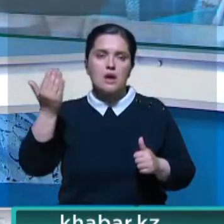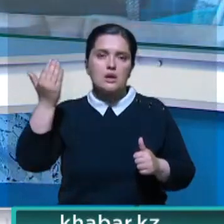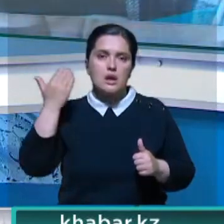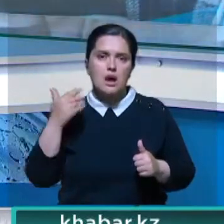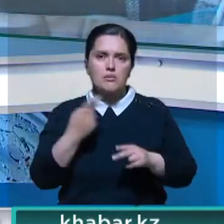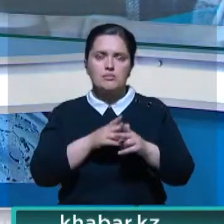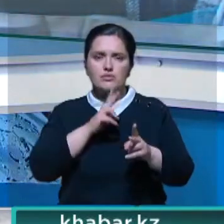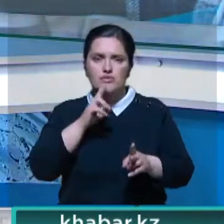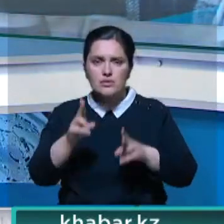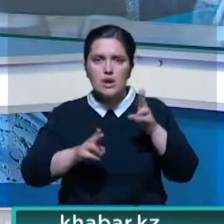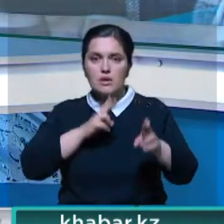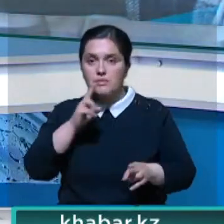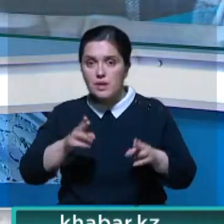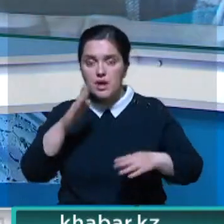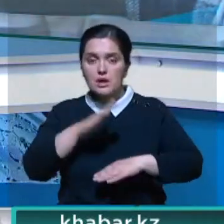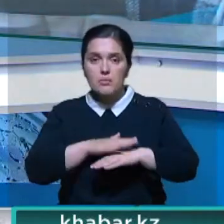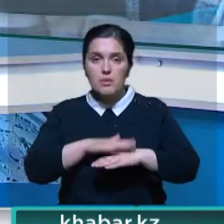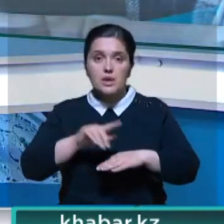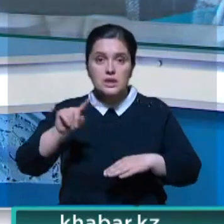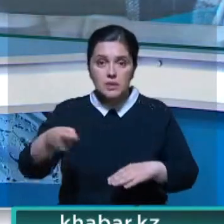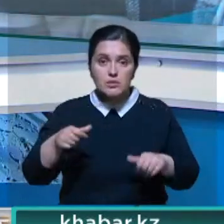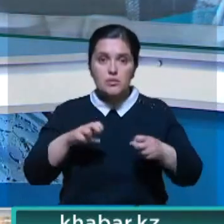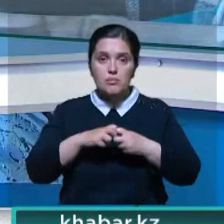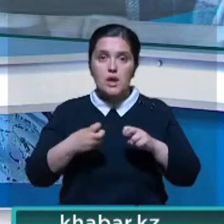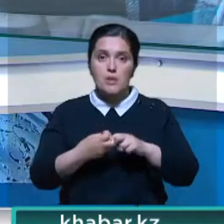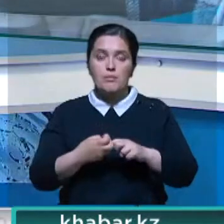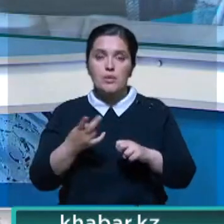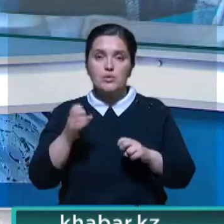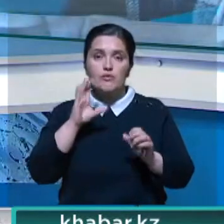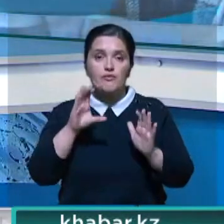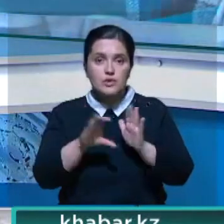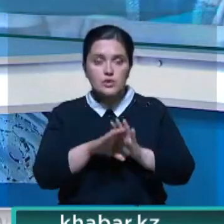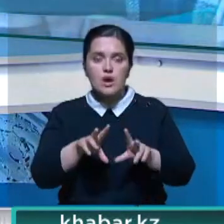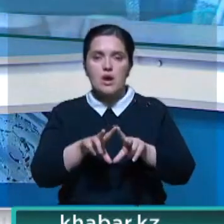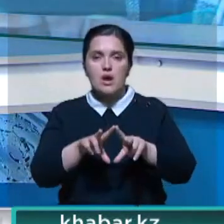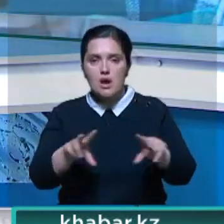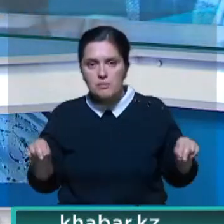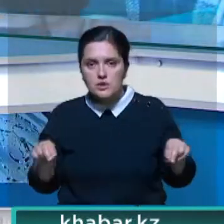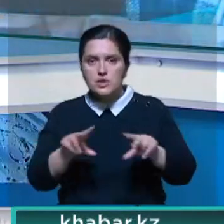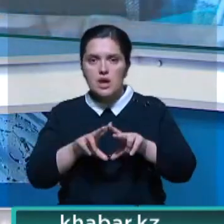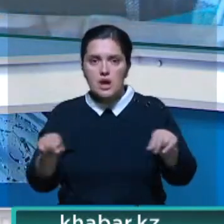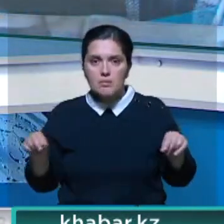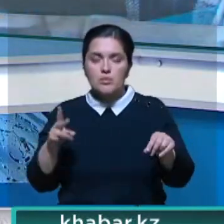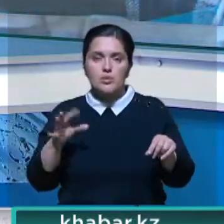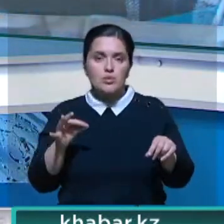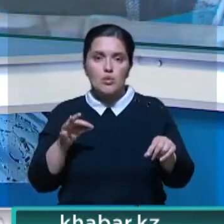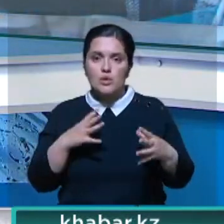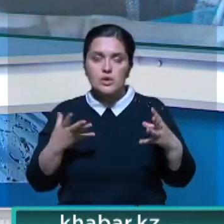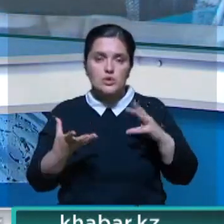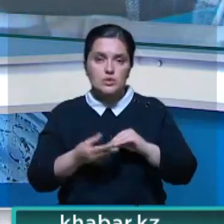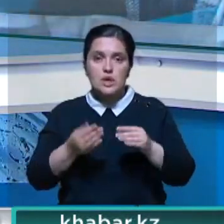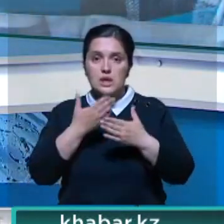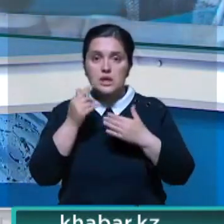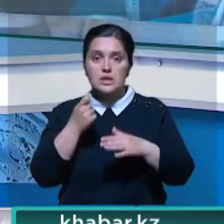Годами сельчане обивают пороги местного акимата, требуют решить проблемы. Чиновники сельчан выслушивают, обещают принять меры,